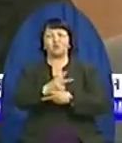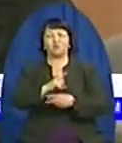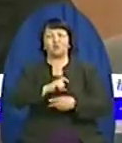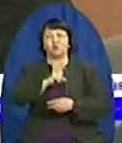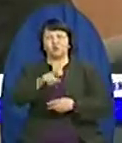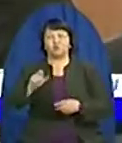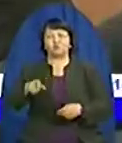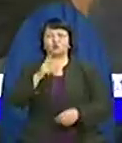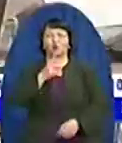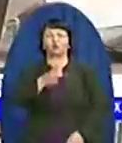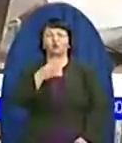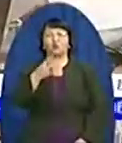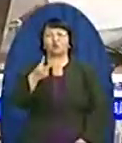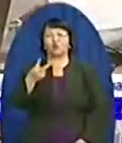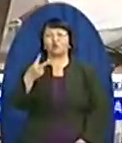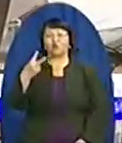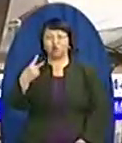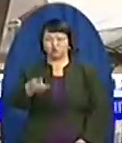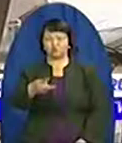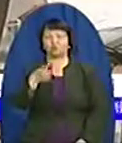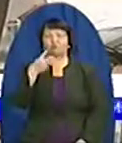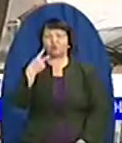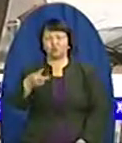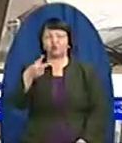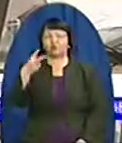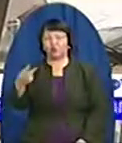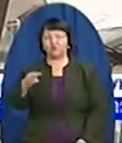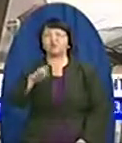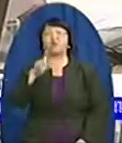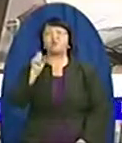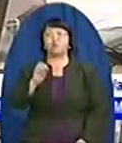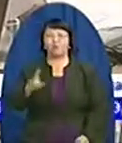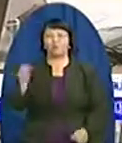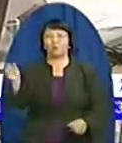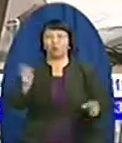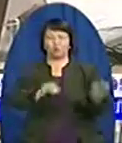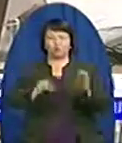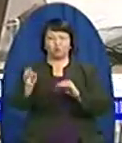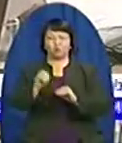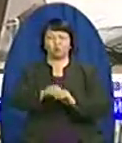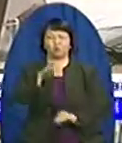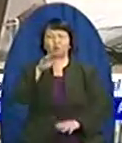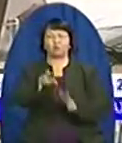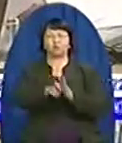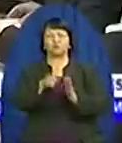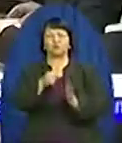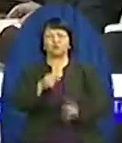222 тэрбум төгрөг төвлөрүүлэх боломжтой гэсэн судалгааг нийслэлийн өмчийн харилцааны газраас хийсэн байна.